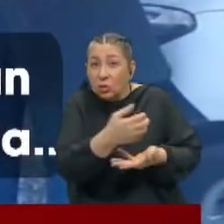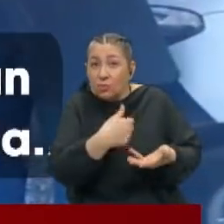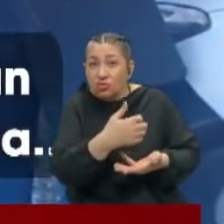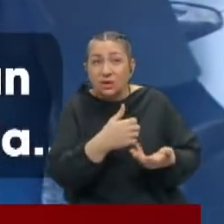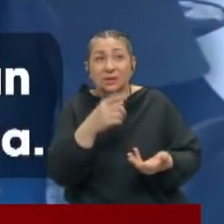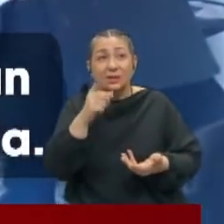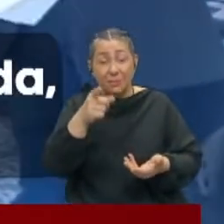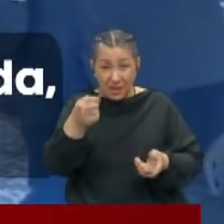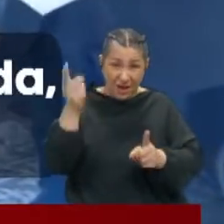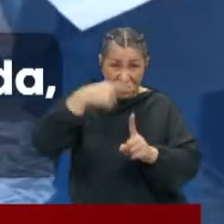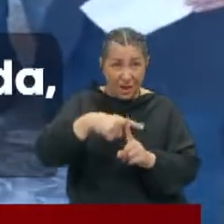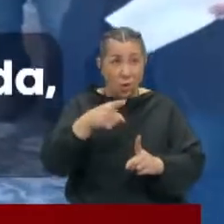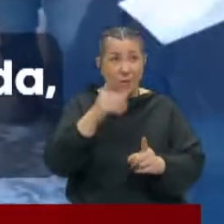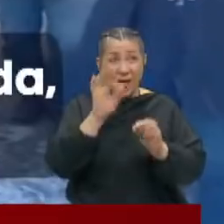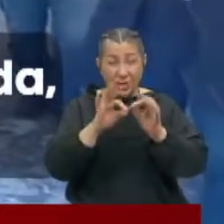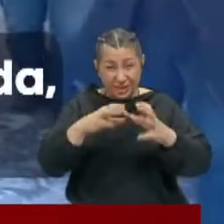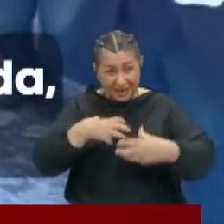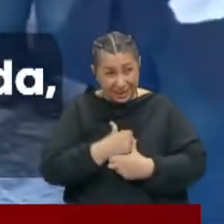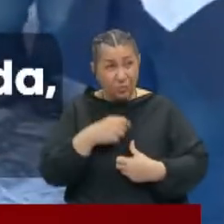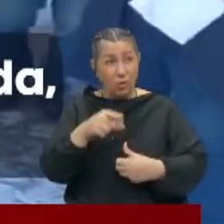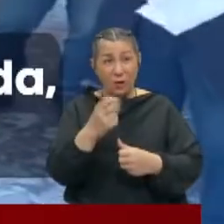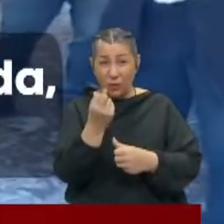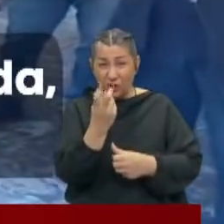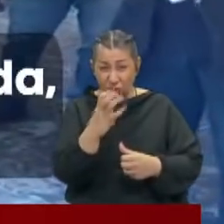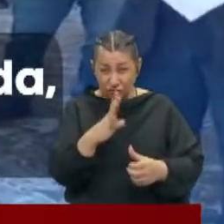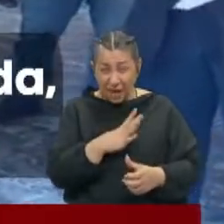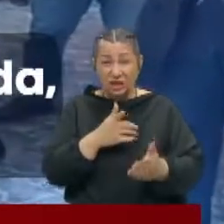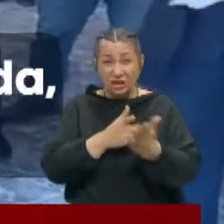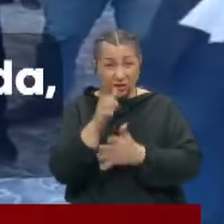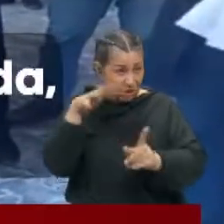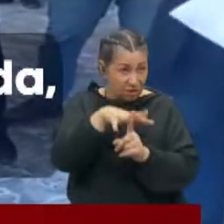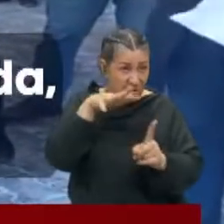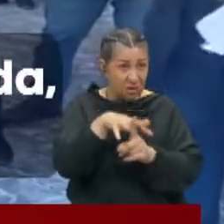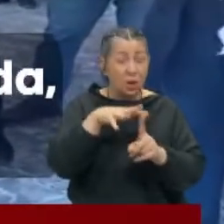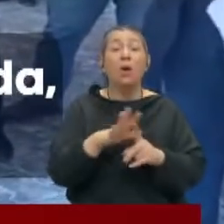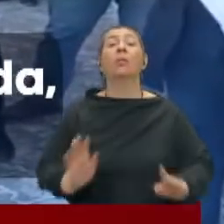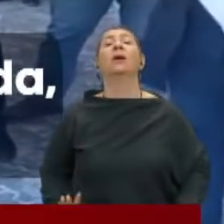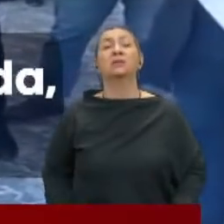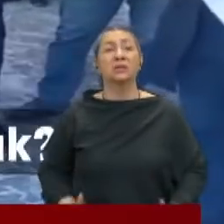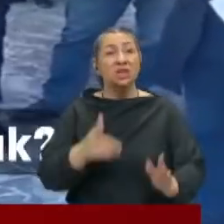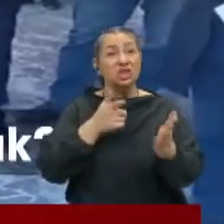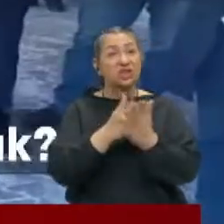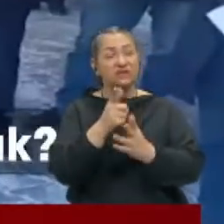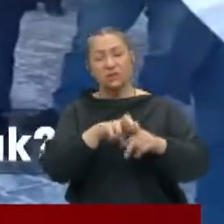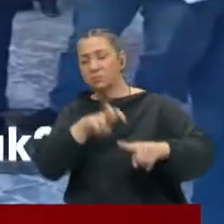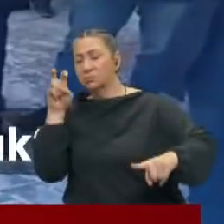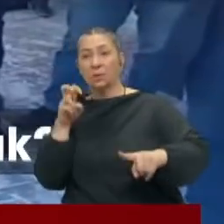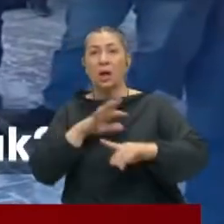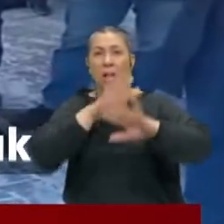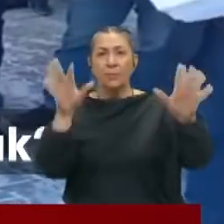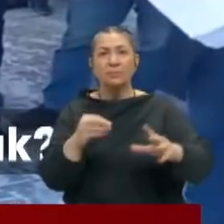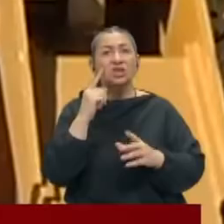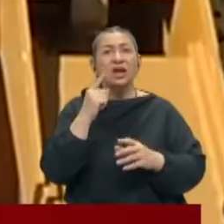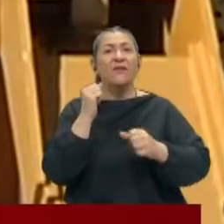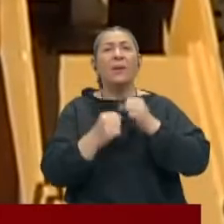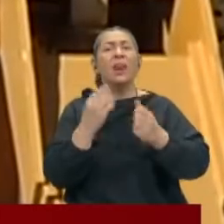Siz de tutar bu yılda böyle bir ekonomi krizde, böyle bir ürün ortamında çiftçinin üstüne giderseniz olmaz. Çiftçi sahadan çekildiği zaman Çorum Şeker Fabrikası